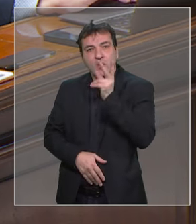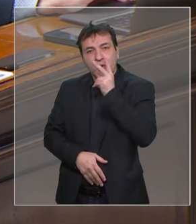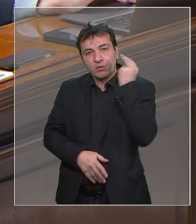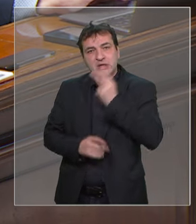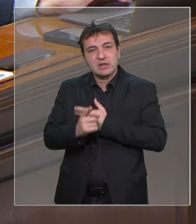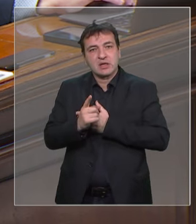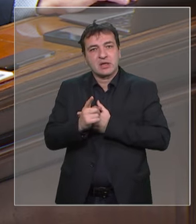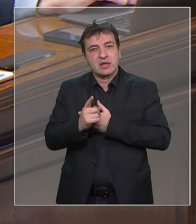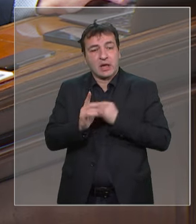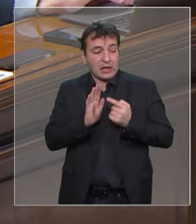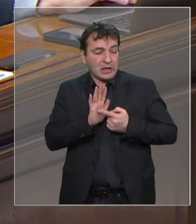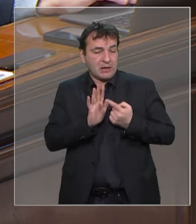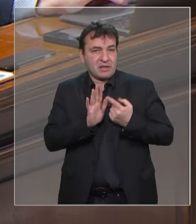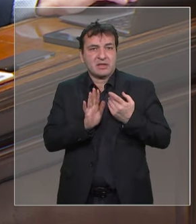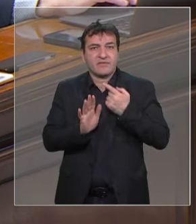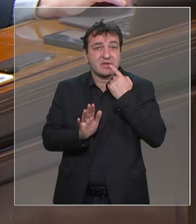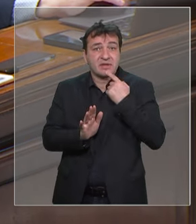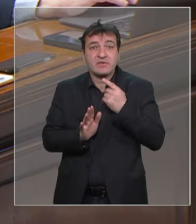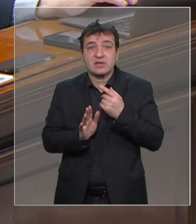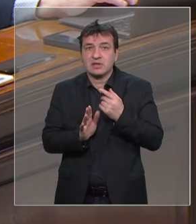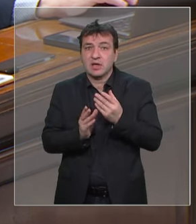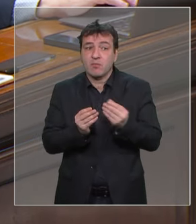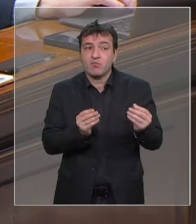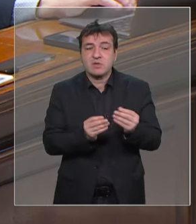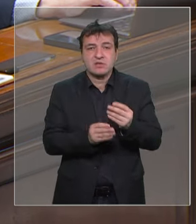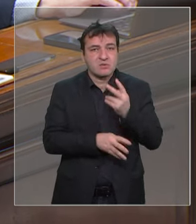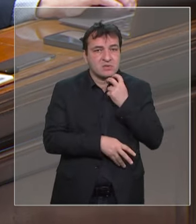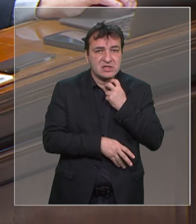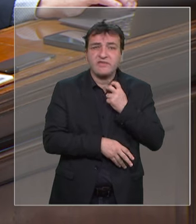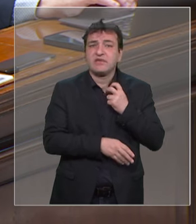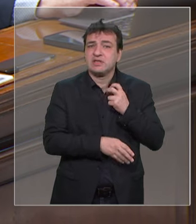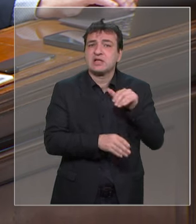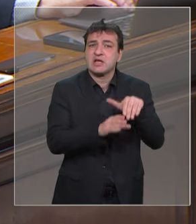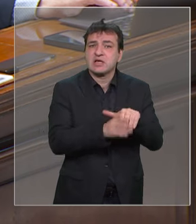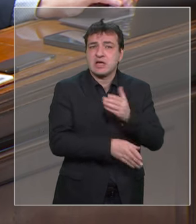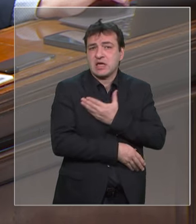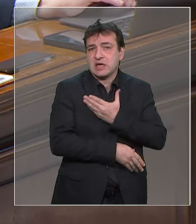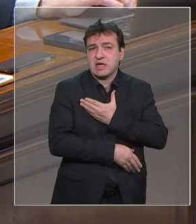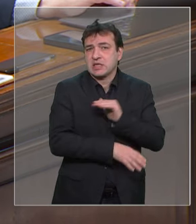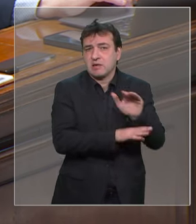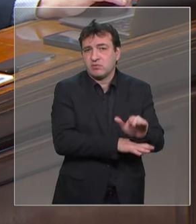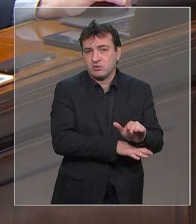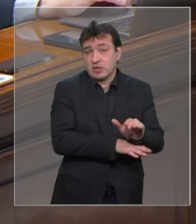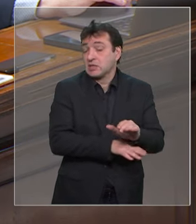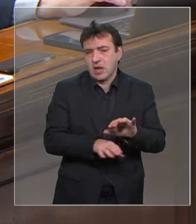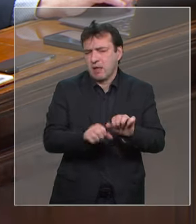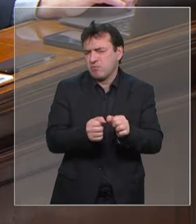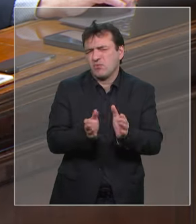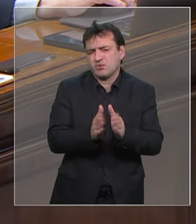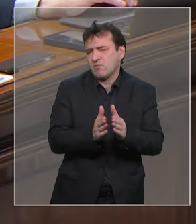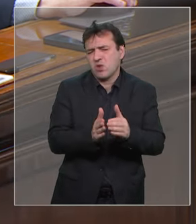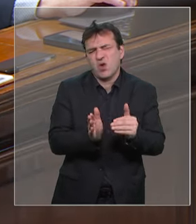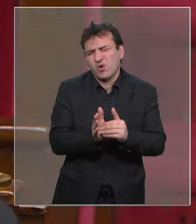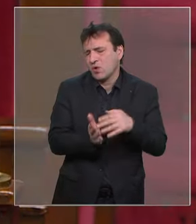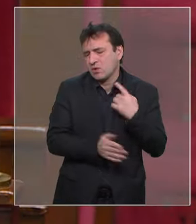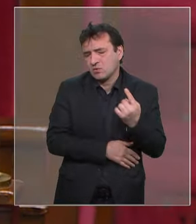répète, humanitaire, c'est la protection des civils à Gaza, c'est la trêve que nous avons demandée encore et toujours. Et